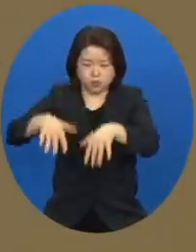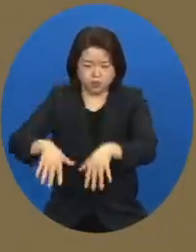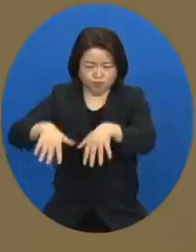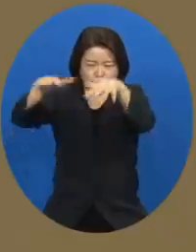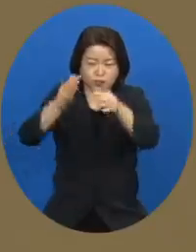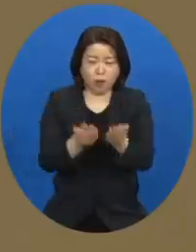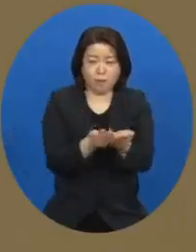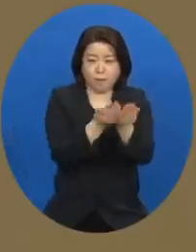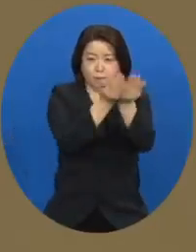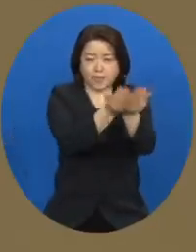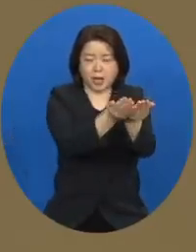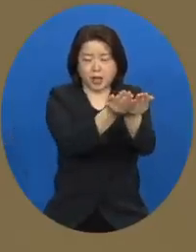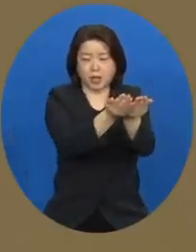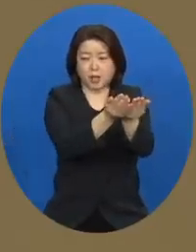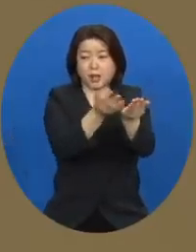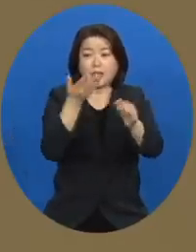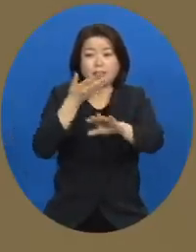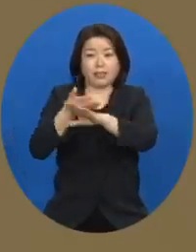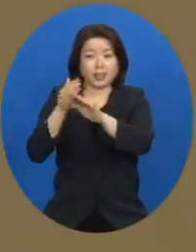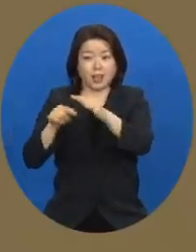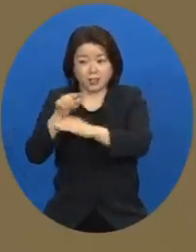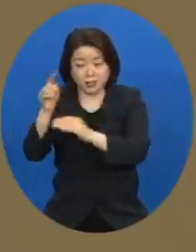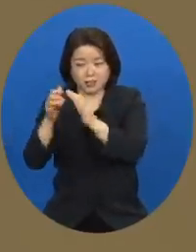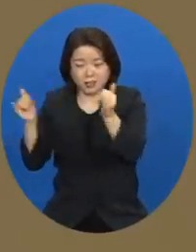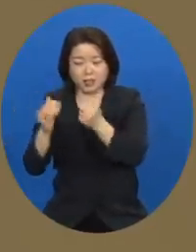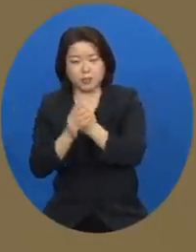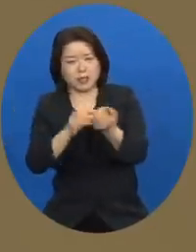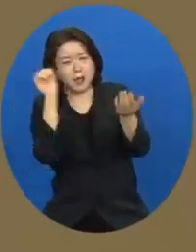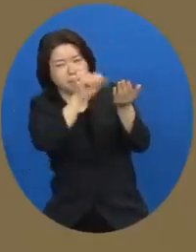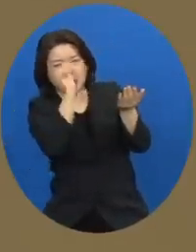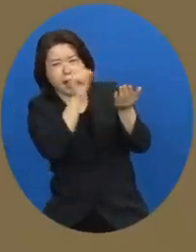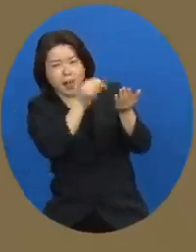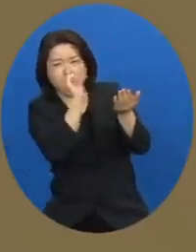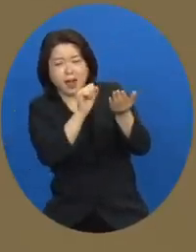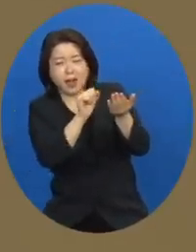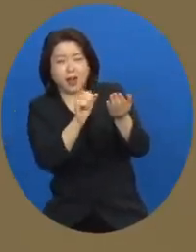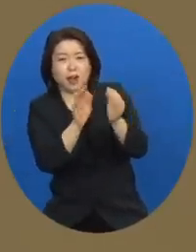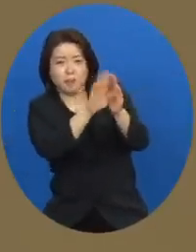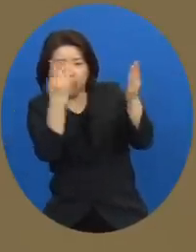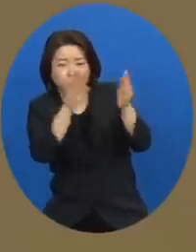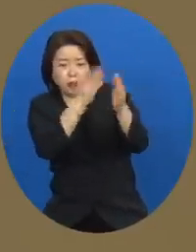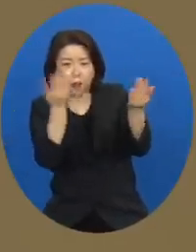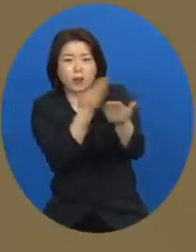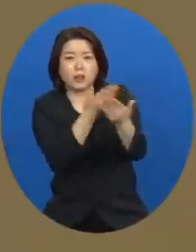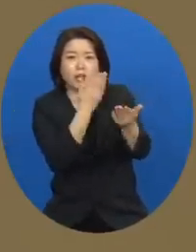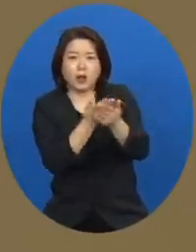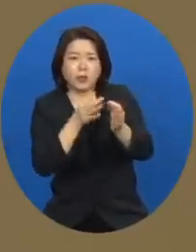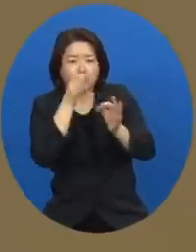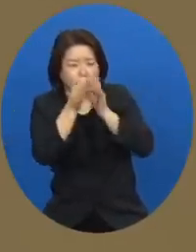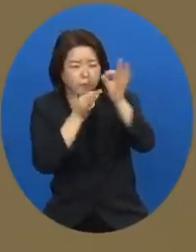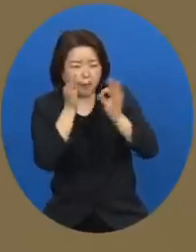노아 방주에 매달리면서 어떻든지 문을 열어달라고 그렇게 하지 않았을까?